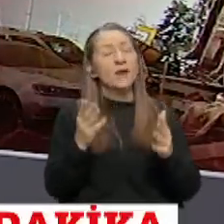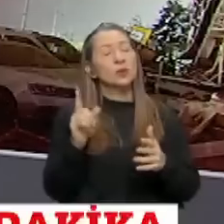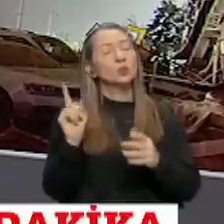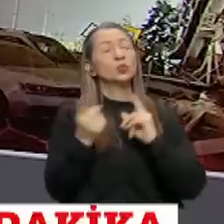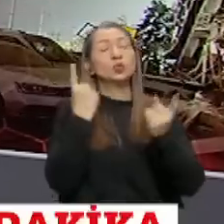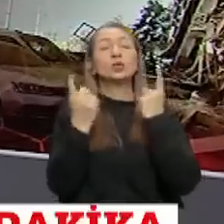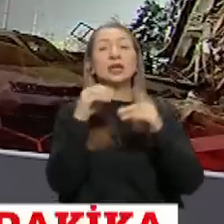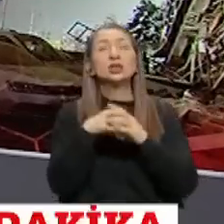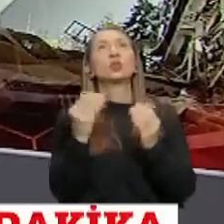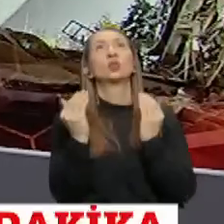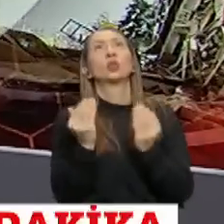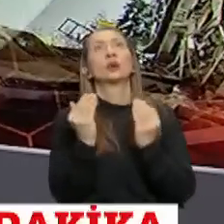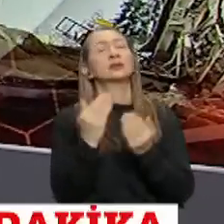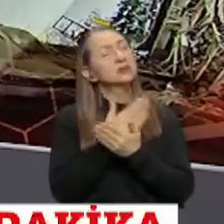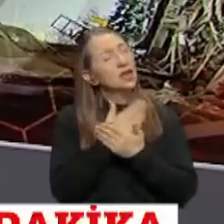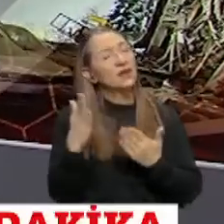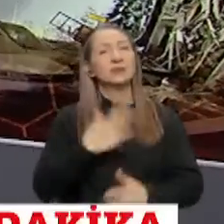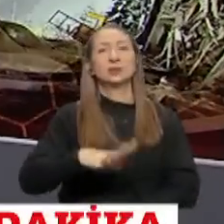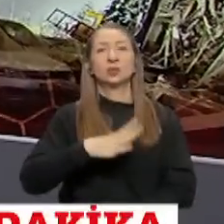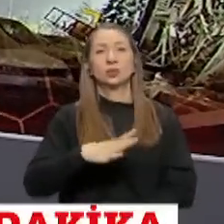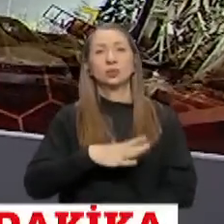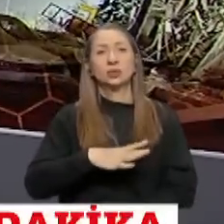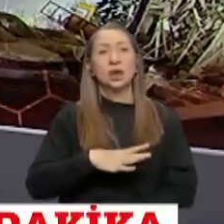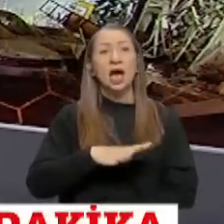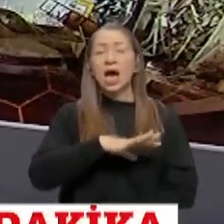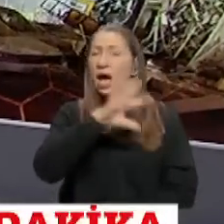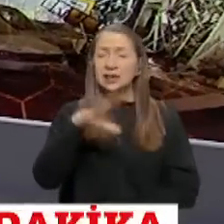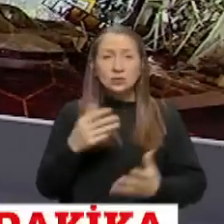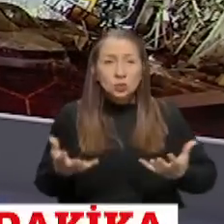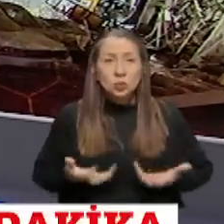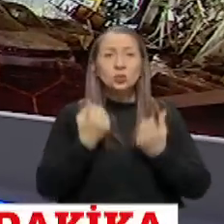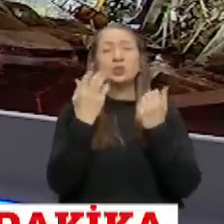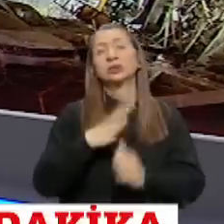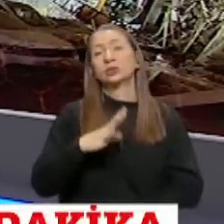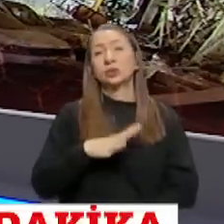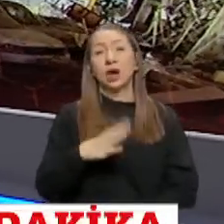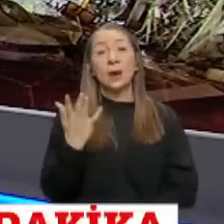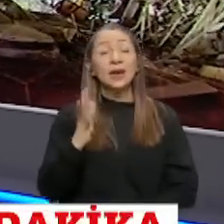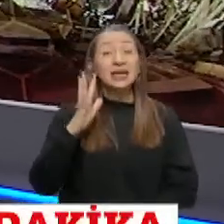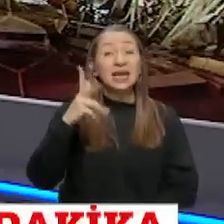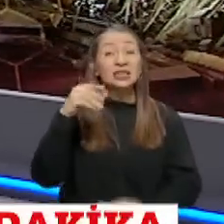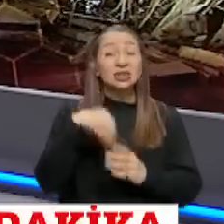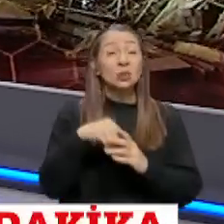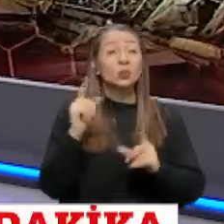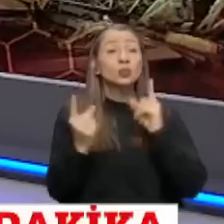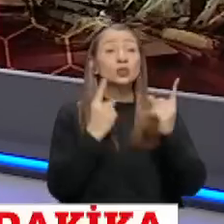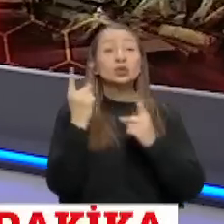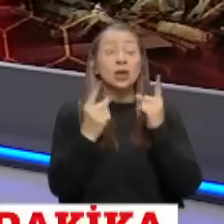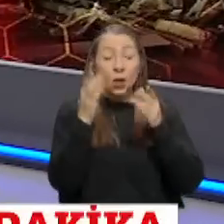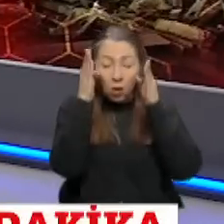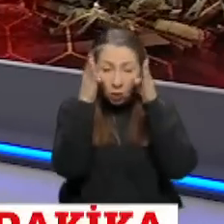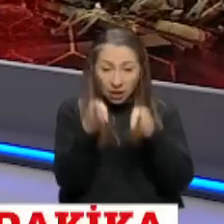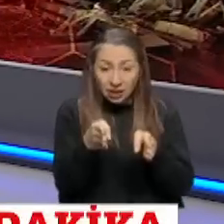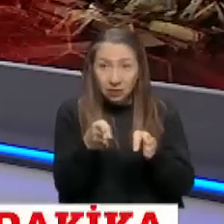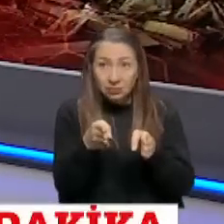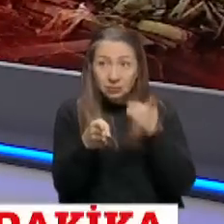mucizeler için duacıyız, devam etsin istiyoruz, herkes kurtulsun istiyoruz. Ama gelecek için de mucizelere odaklanıp